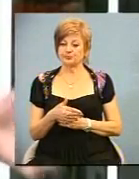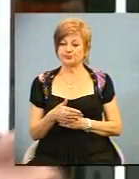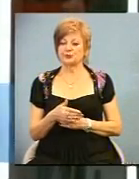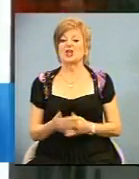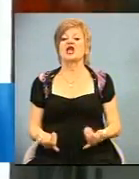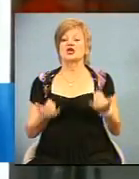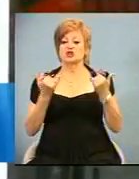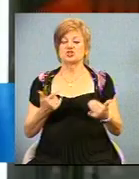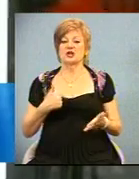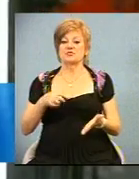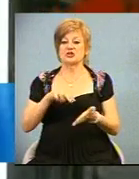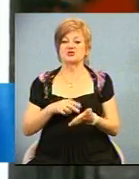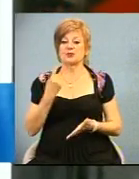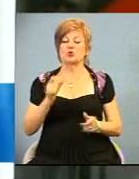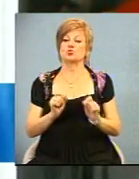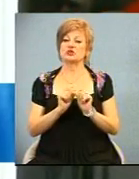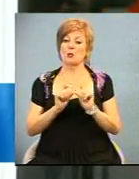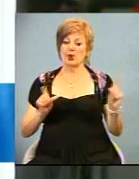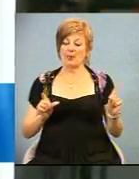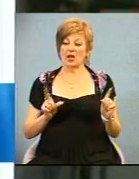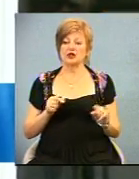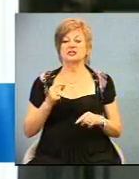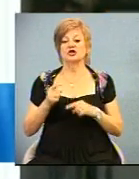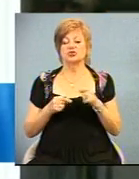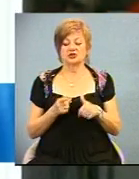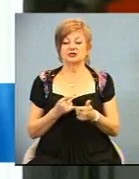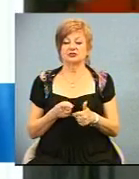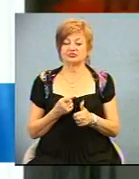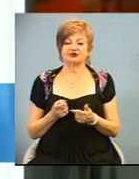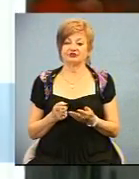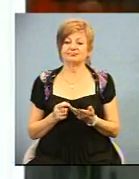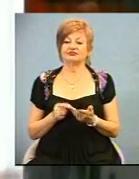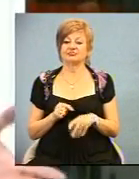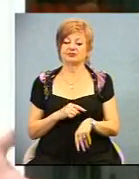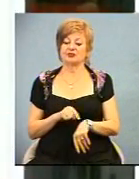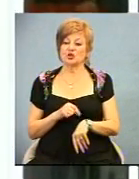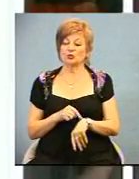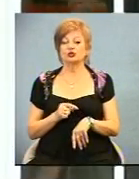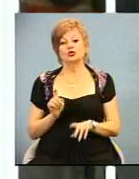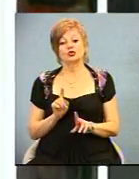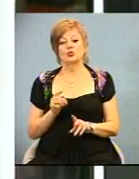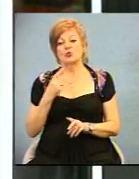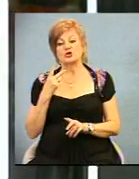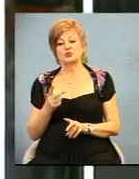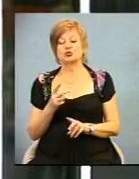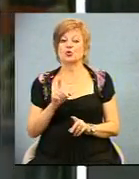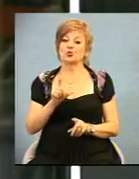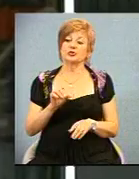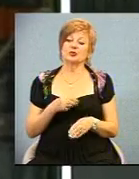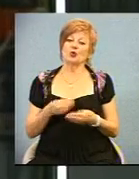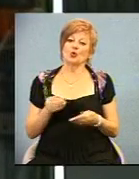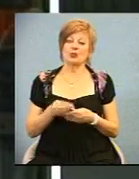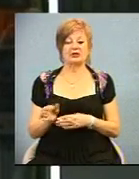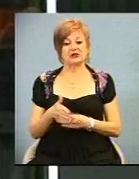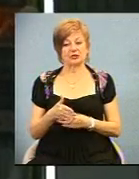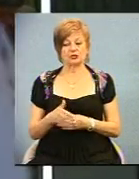Прямо зараз ми стоїмо біля одного із супермаркетів. Через лічені хвилини ми дізнаємося, чи загрожує щось здоров'ю покупців рибної